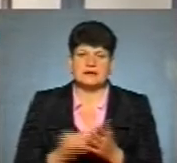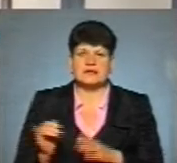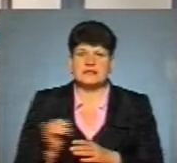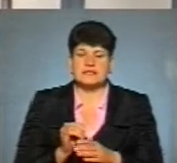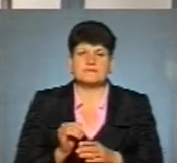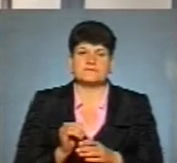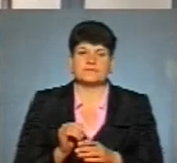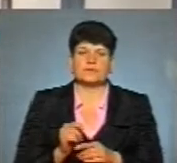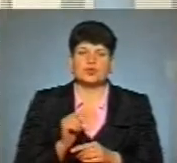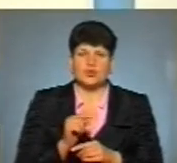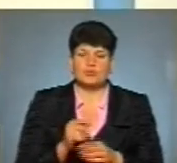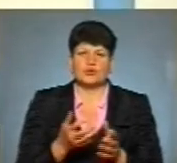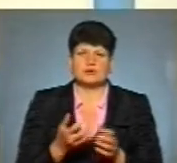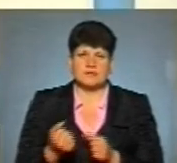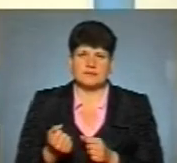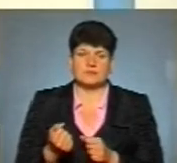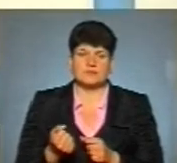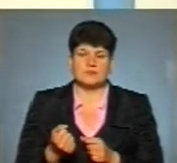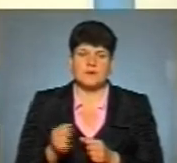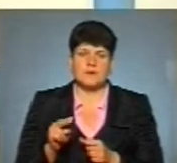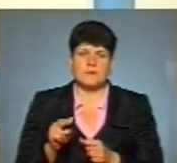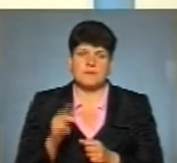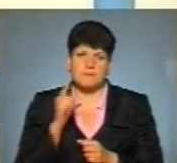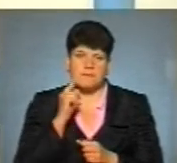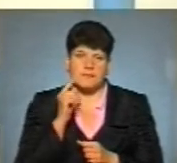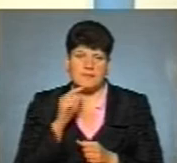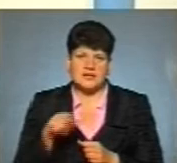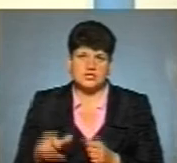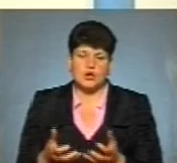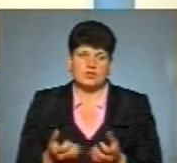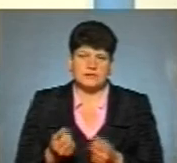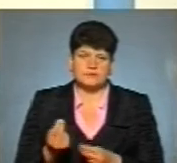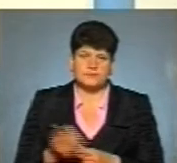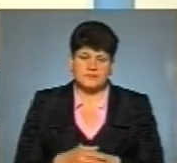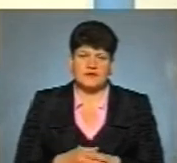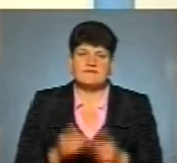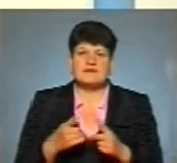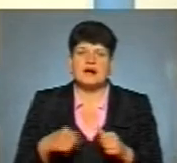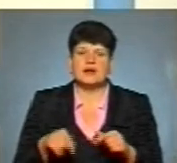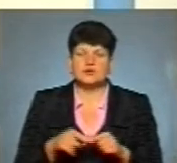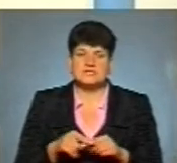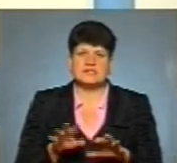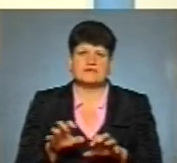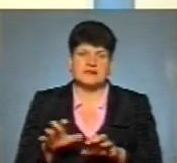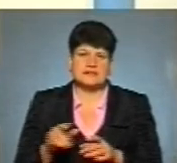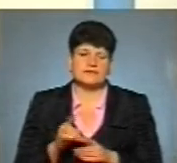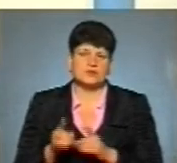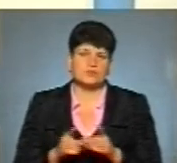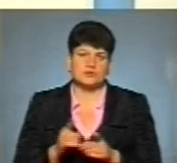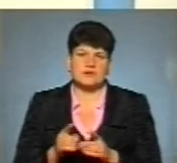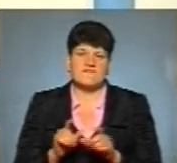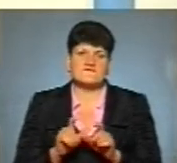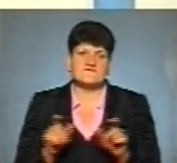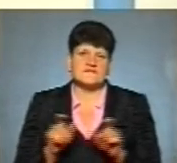безпосередньо потім отримують вже пасічники, отримують фінансову підтримку. Крім того, в галузі тваринництва, будівництво, реконструкція тваринських